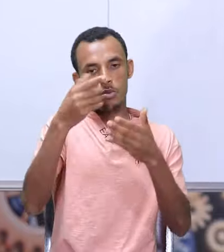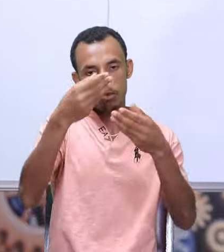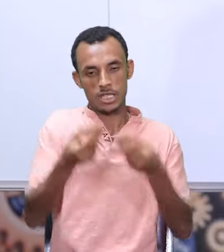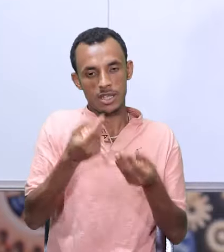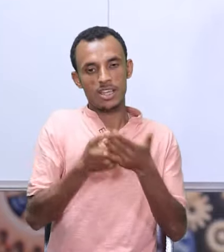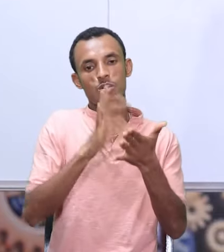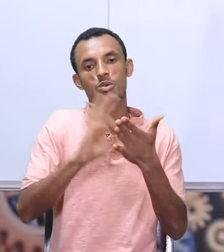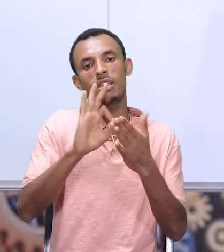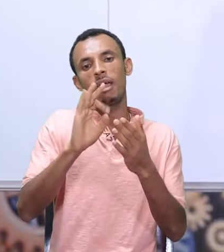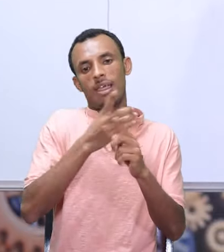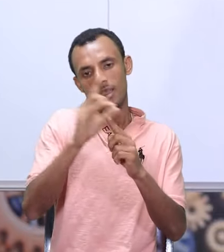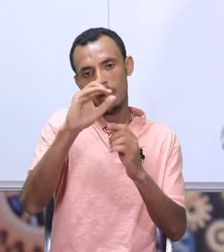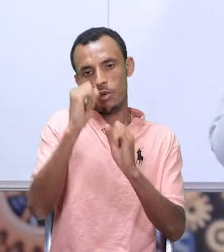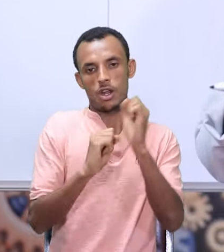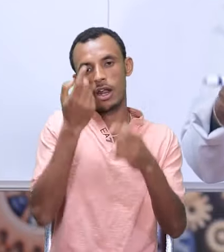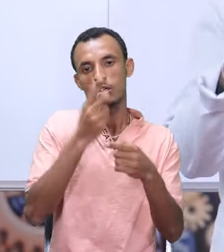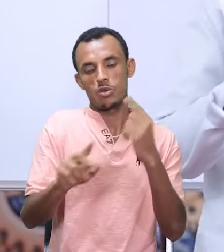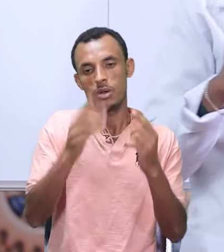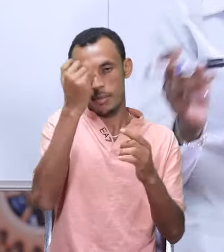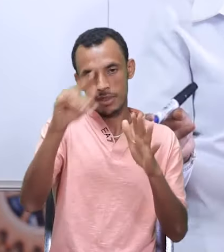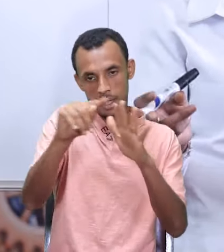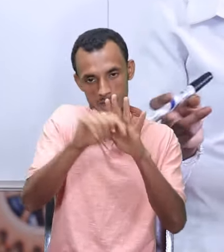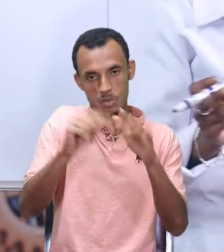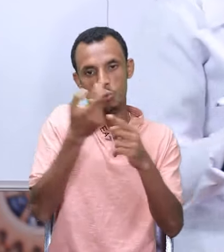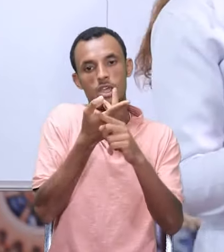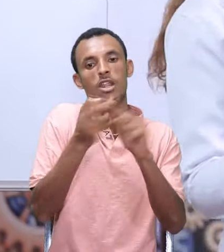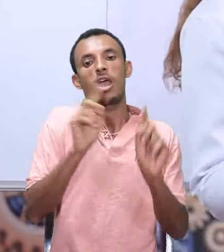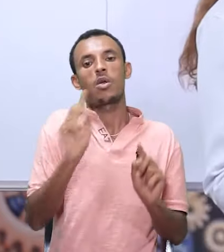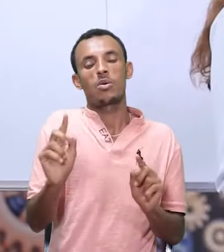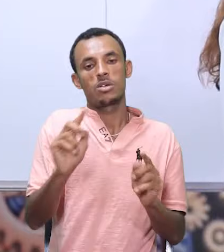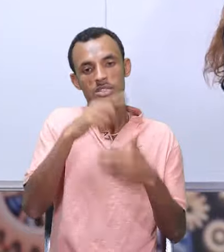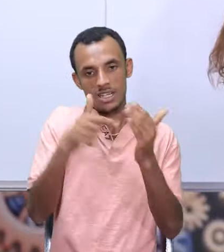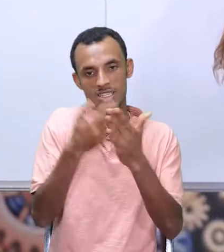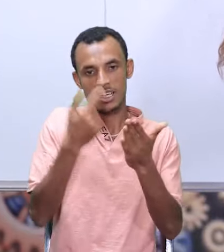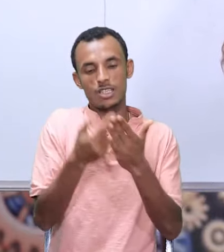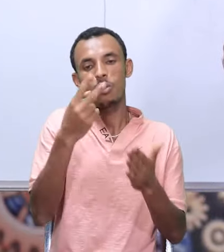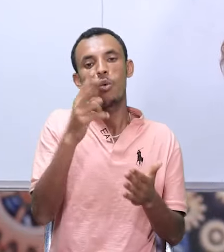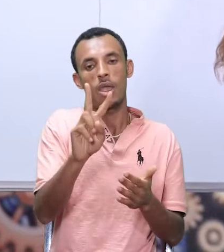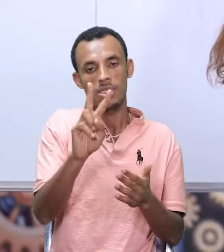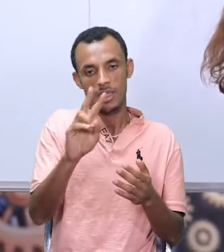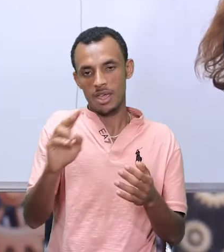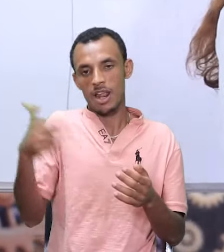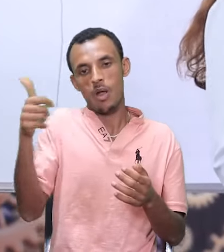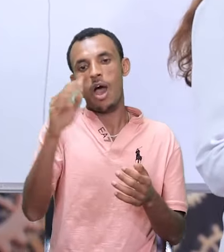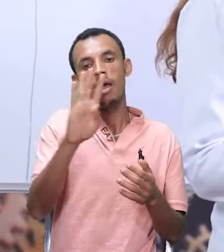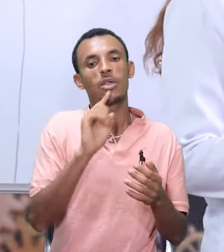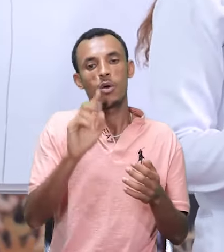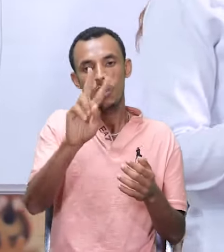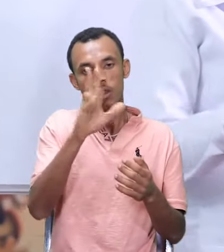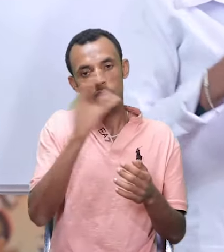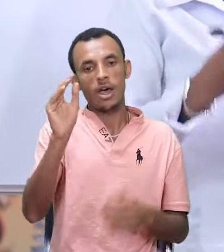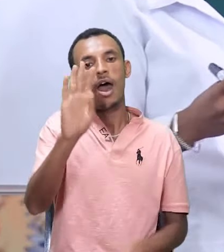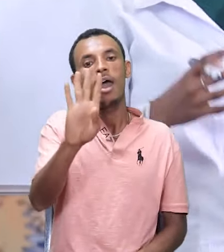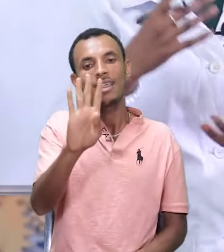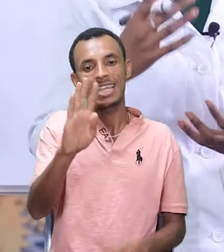እነዚህ ቁጥሮች ቀጥታ መወዳደር አይችሉም። ለምን? ታህታቸው የተለያየ ስለሆነ። ስለዚህ የዚህኛው 2 ነው፣ የዚህኛው 4 ነው። ሁለቱንም